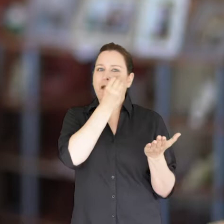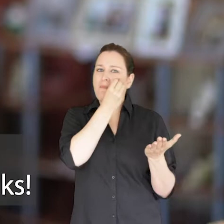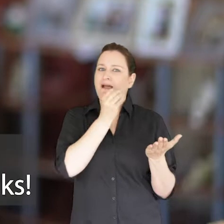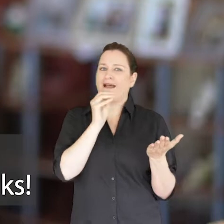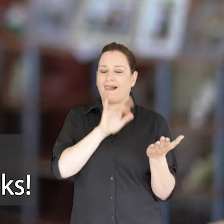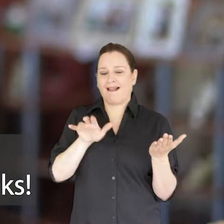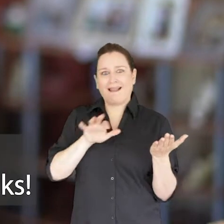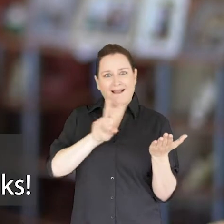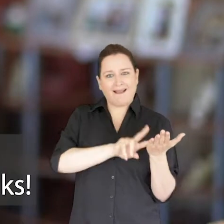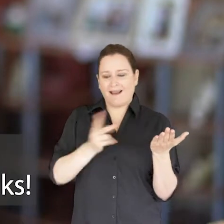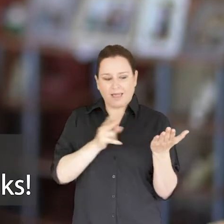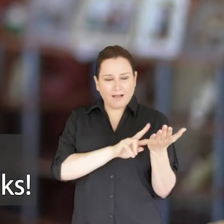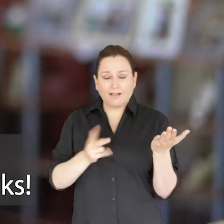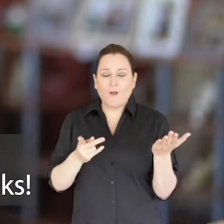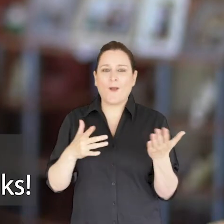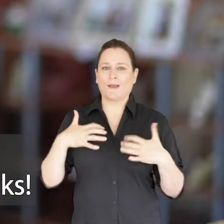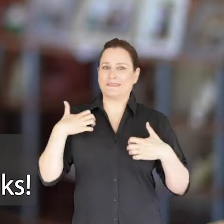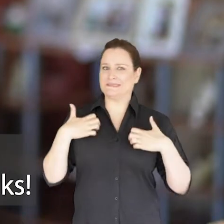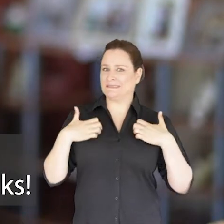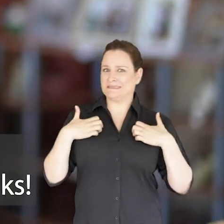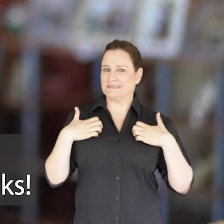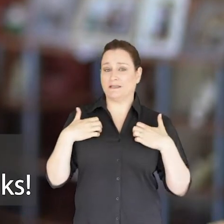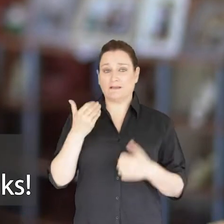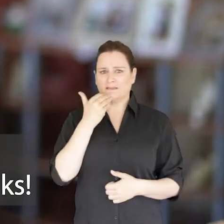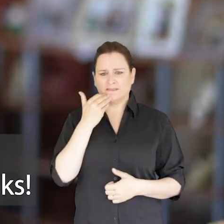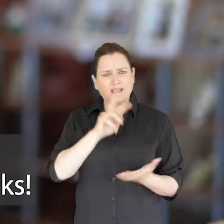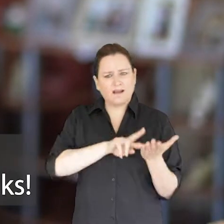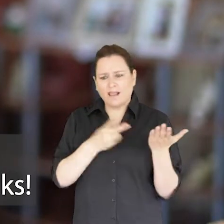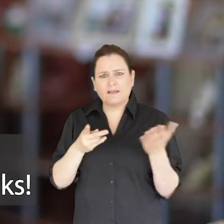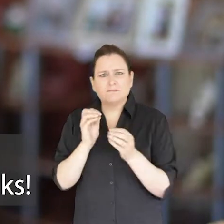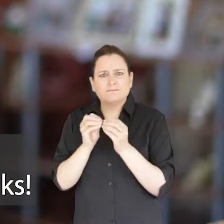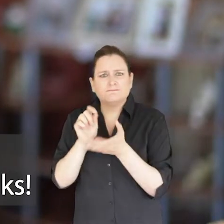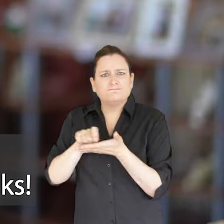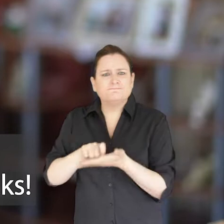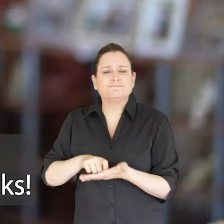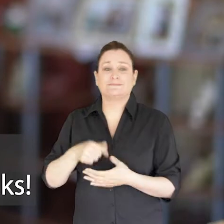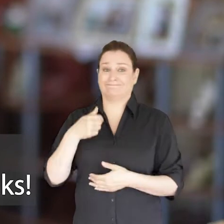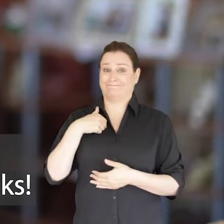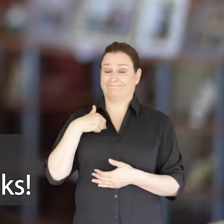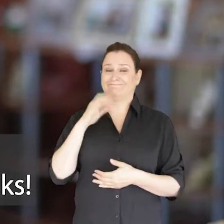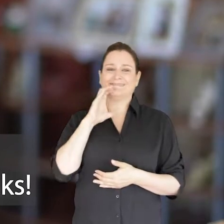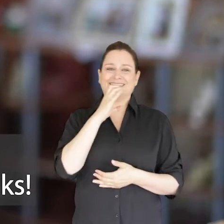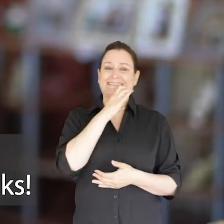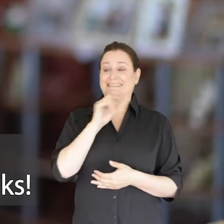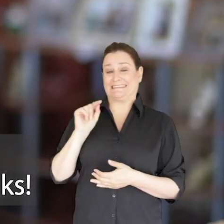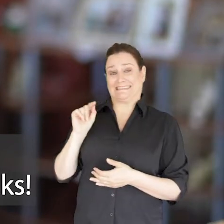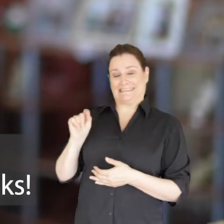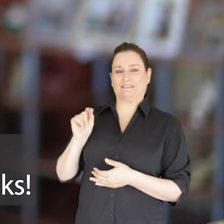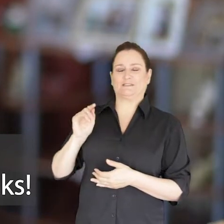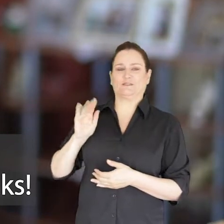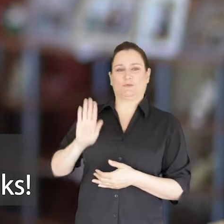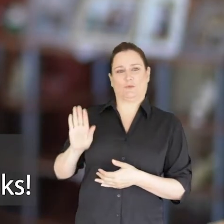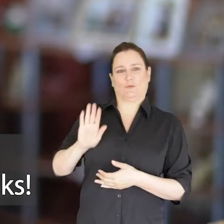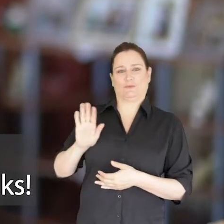Deur die vertaling, deur my eie bloednuggie, sy dochter